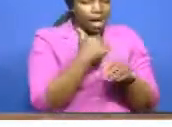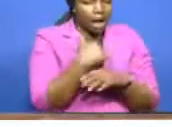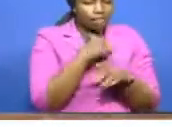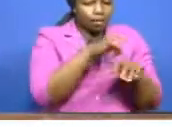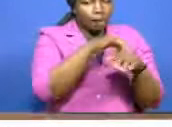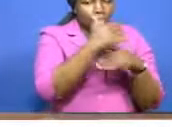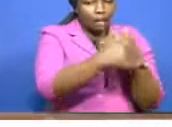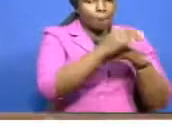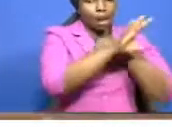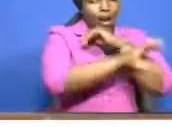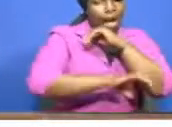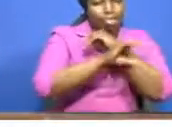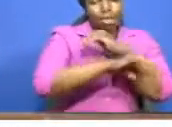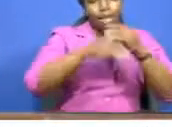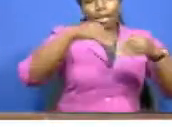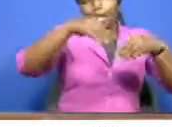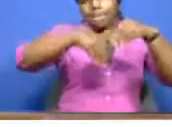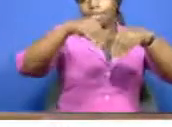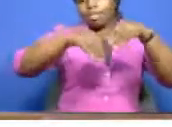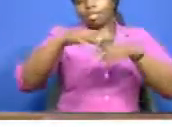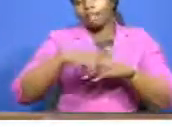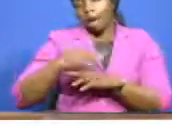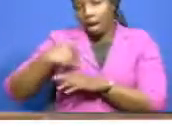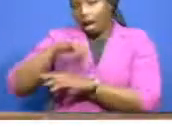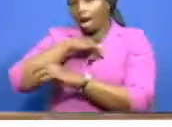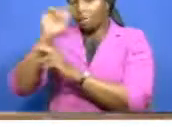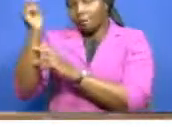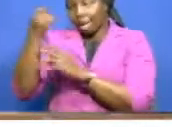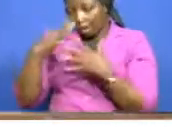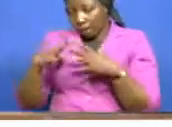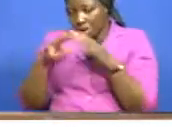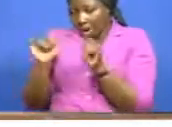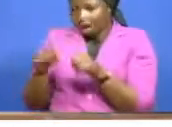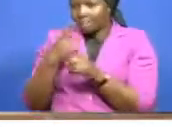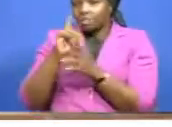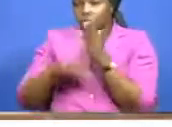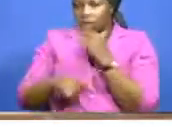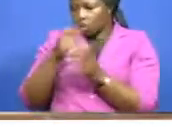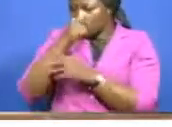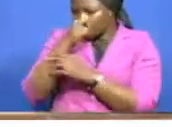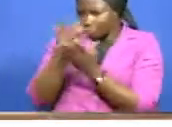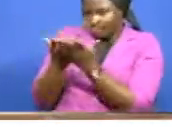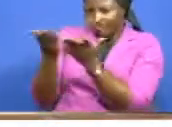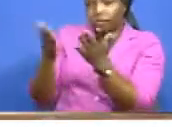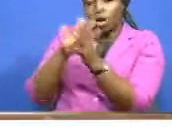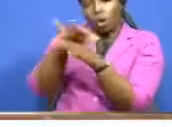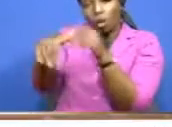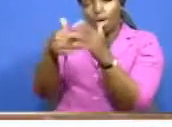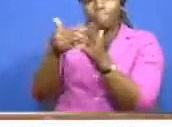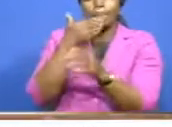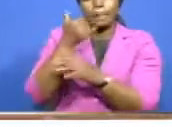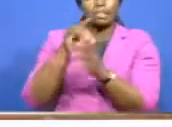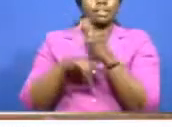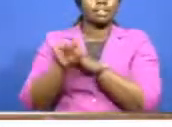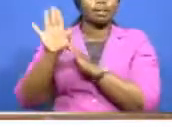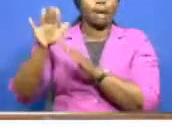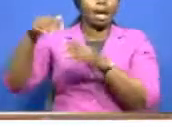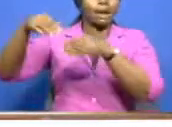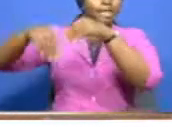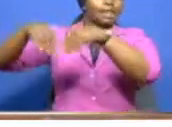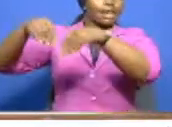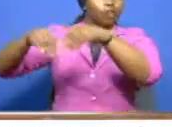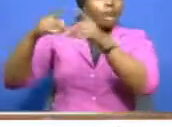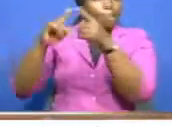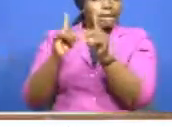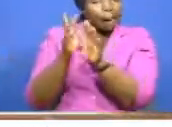Sisi kama Wakenya tunachoweza kusema ni kwamba tunawatakia kila laheri katika uchaguzi wao.